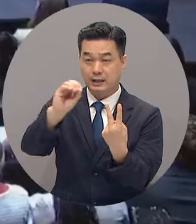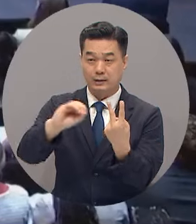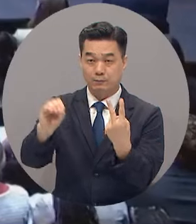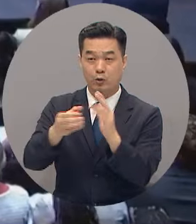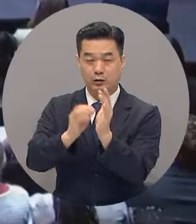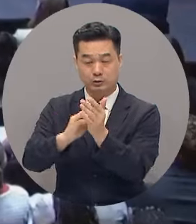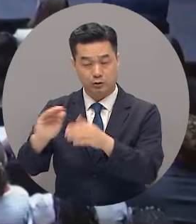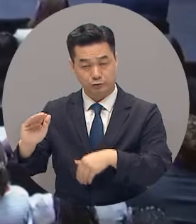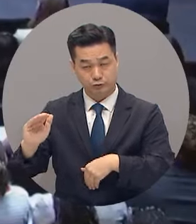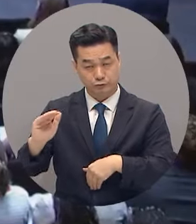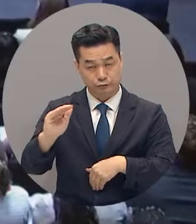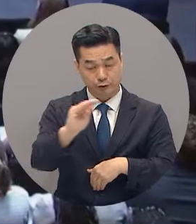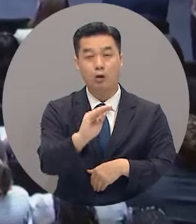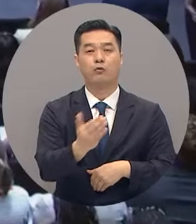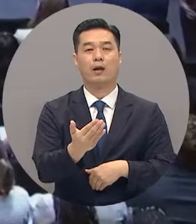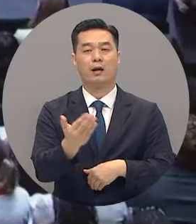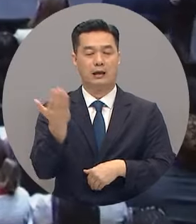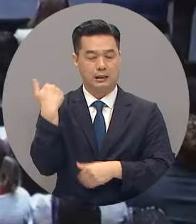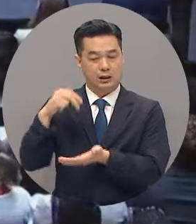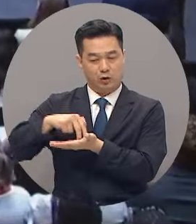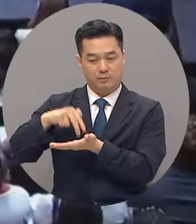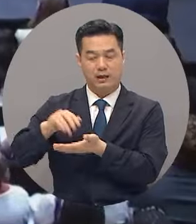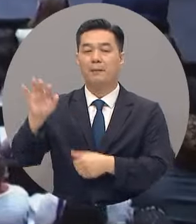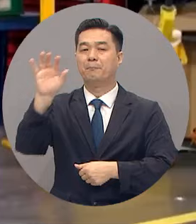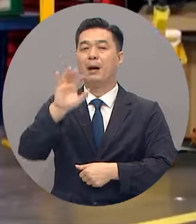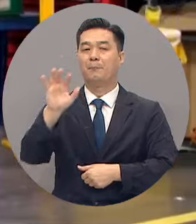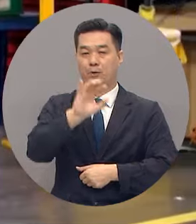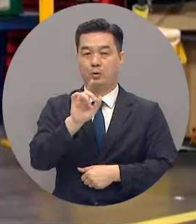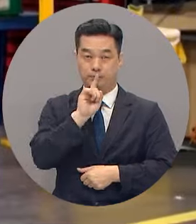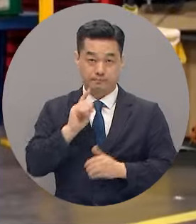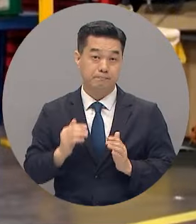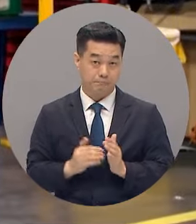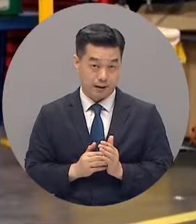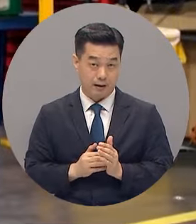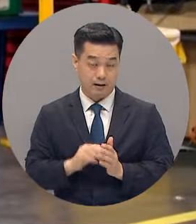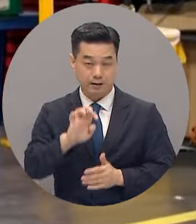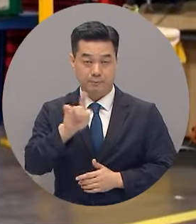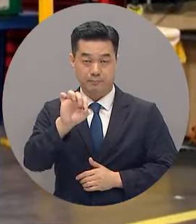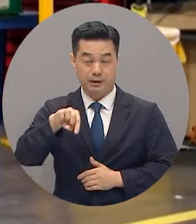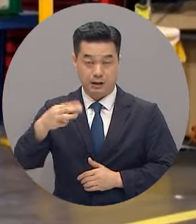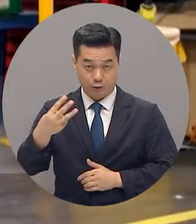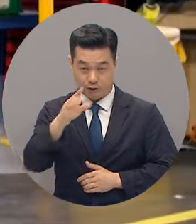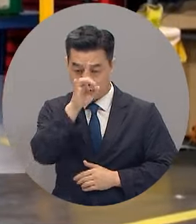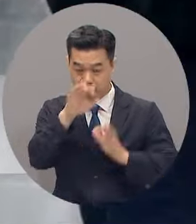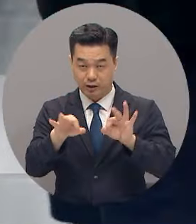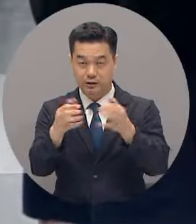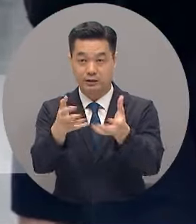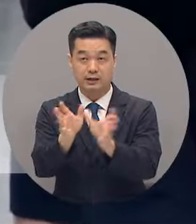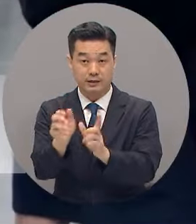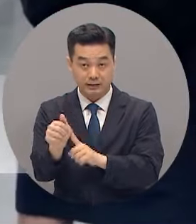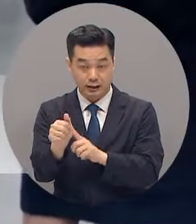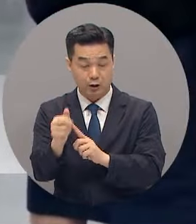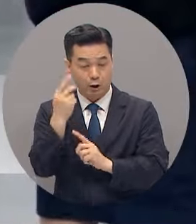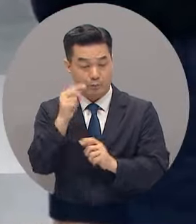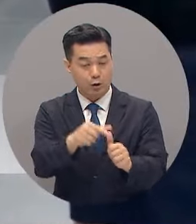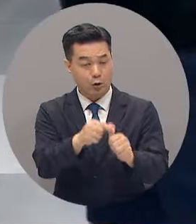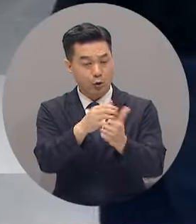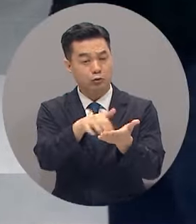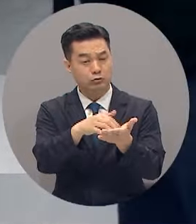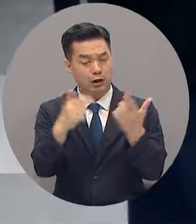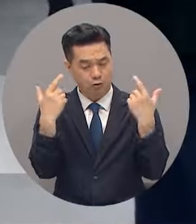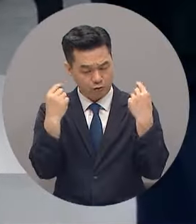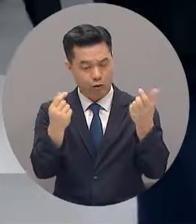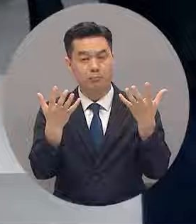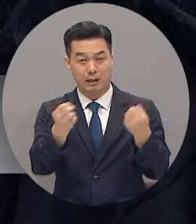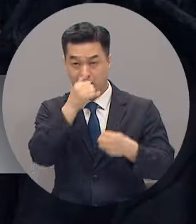밝 기존 입장을 제차 반복한 겁니다 파 의장은 이어 미국 공용 시장은 여전히 강하지만